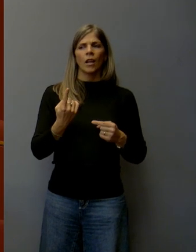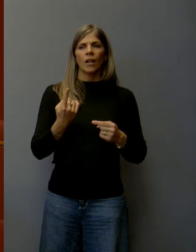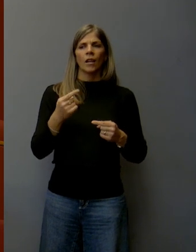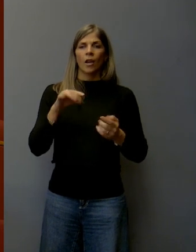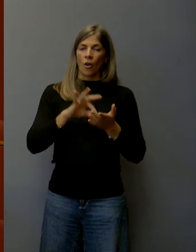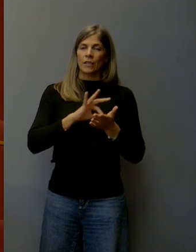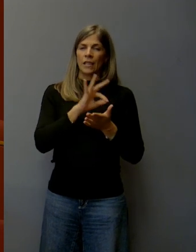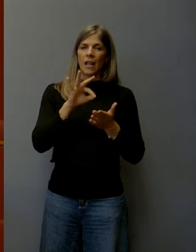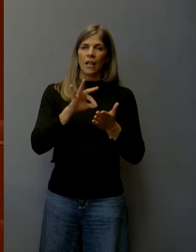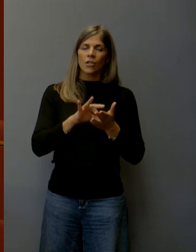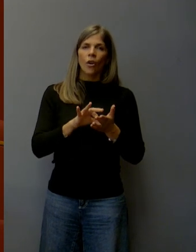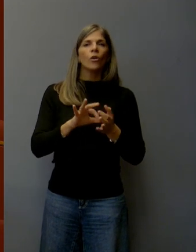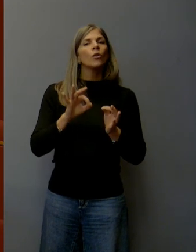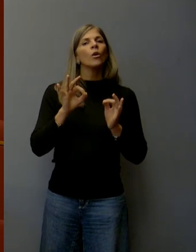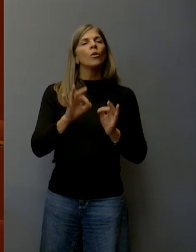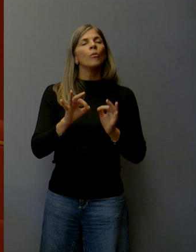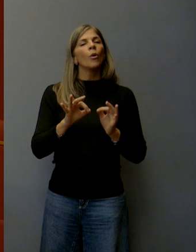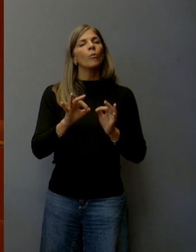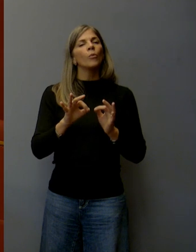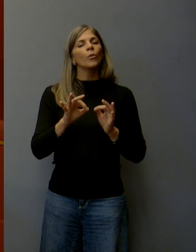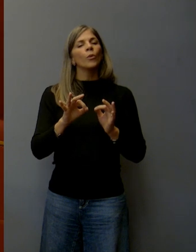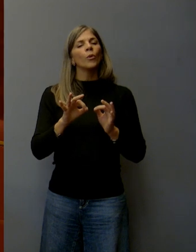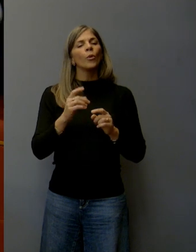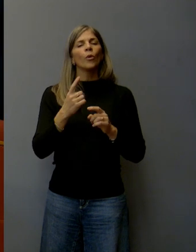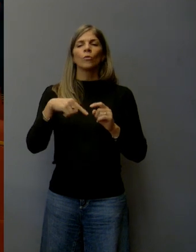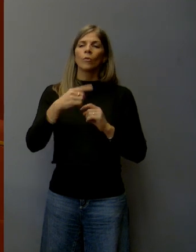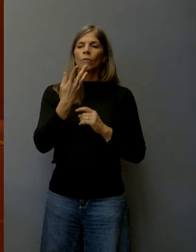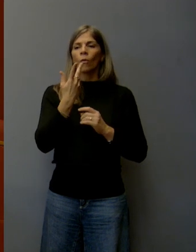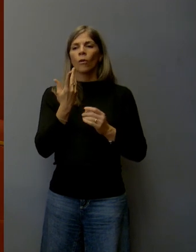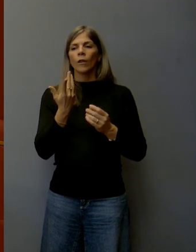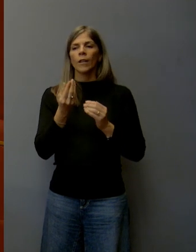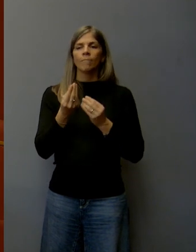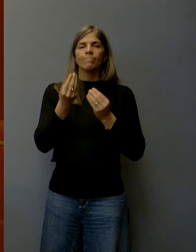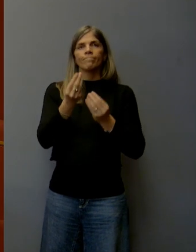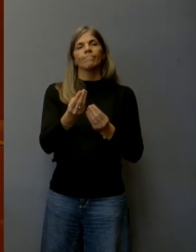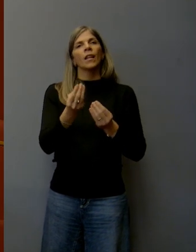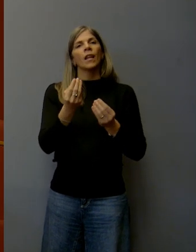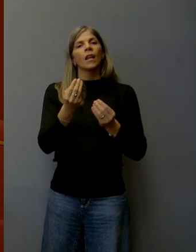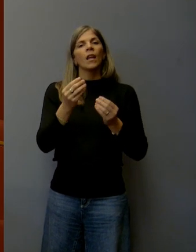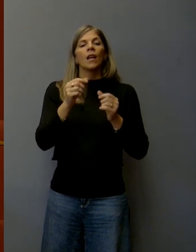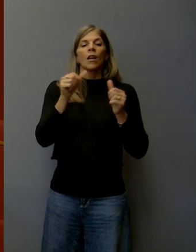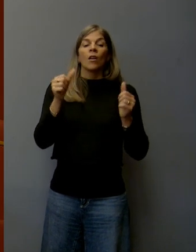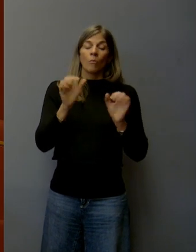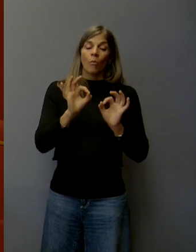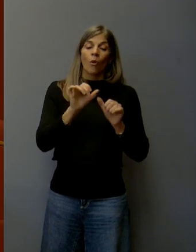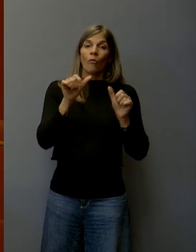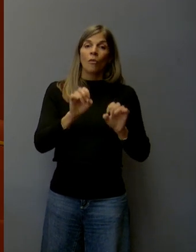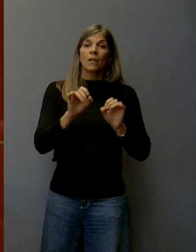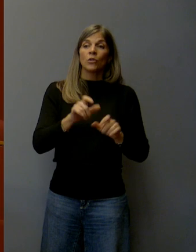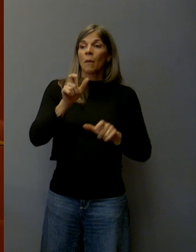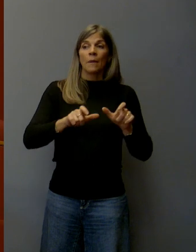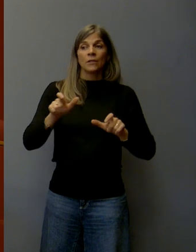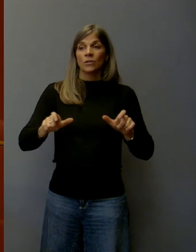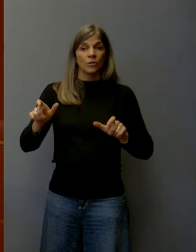noi intendiamo attribuire la giusta rilevanza a quello che è un problema di fondo cioè la formazione del personale per garantire una